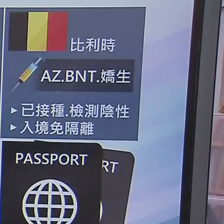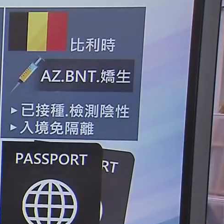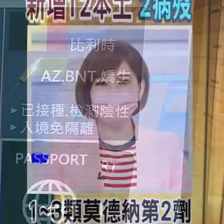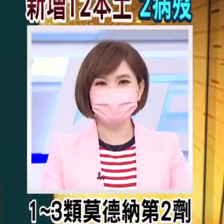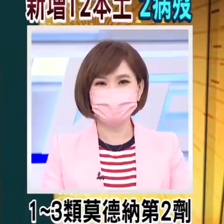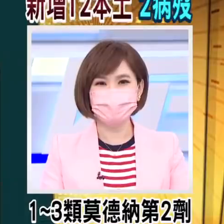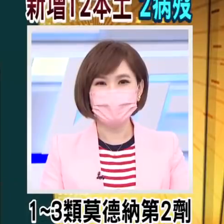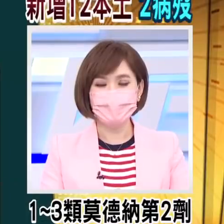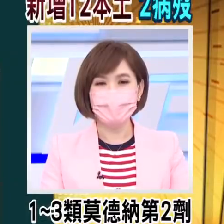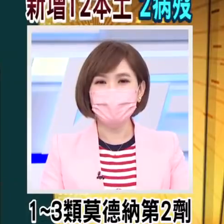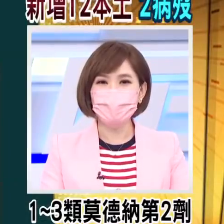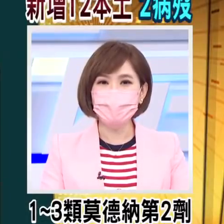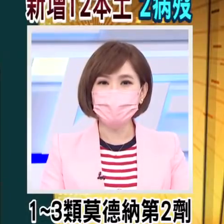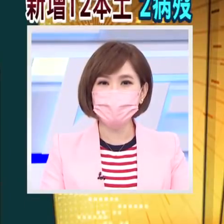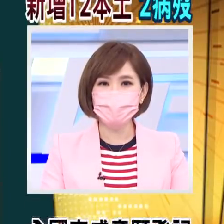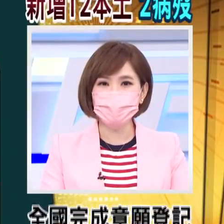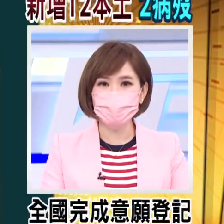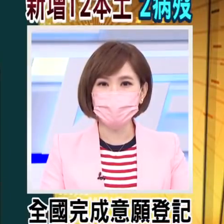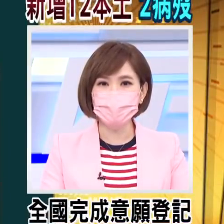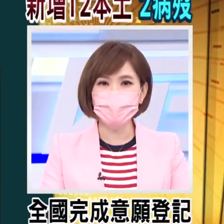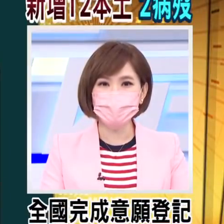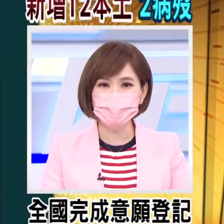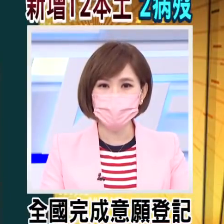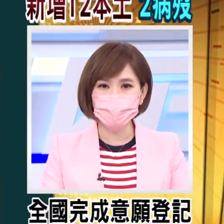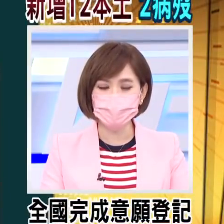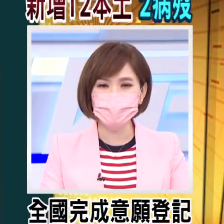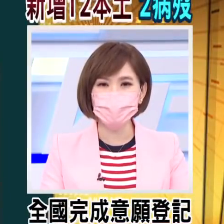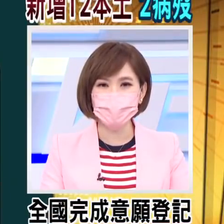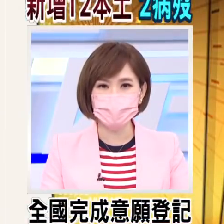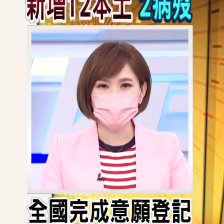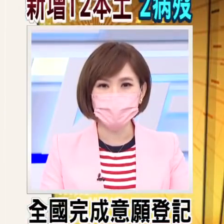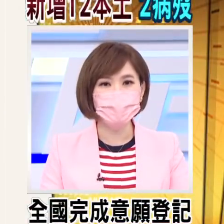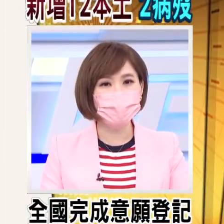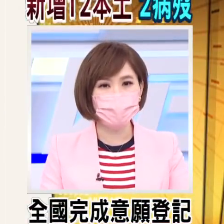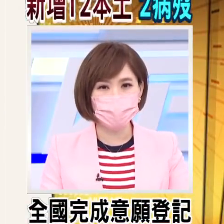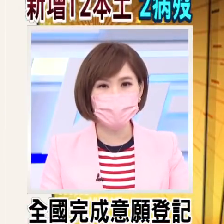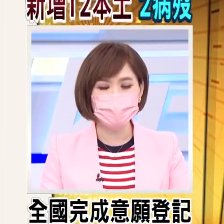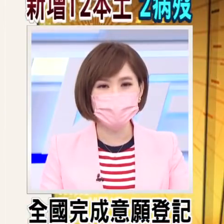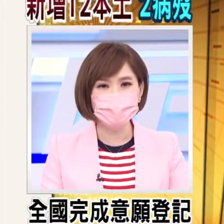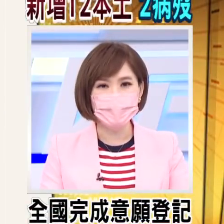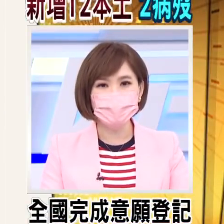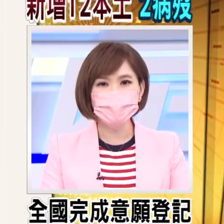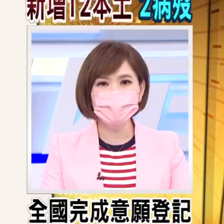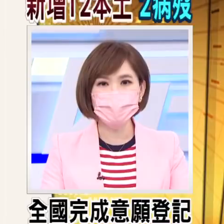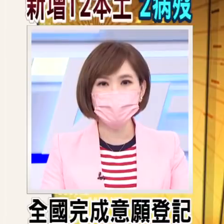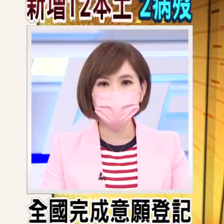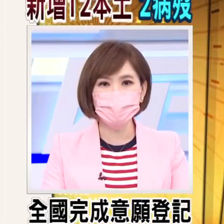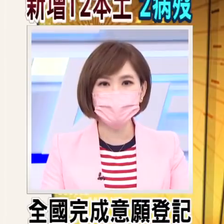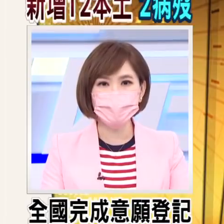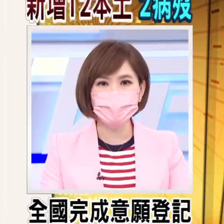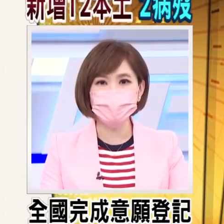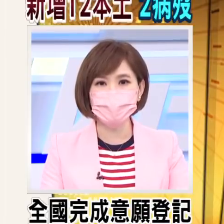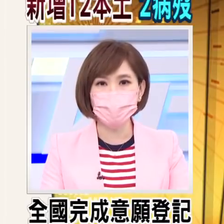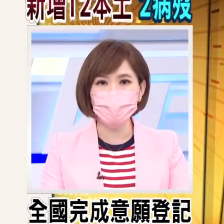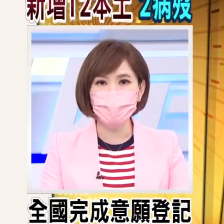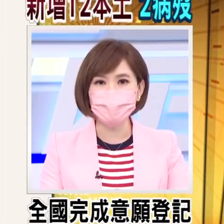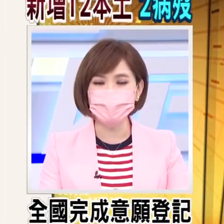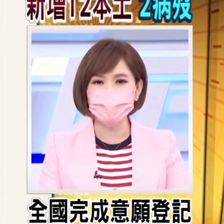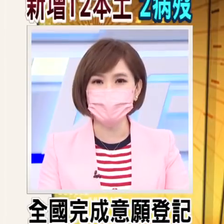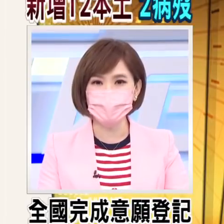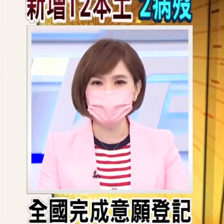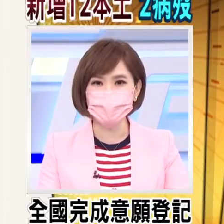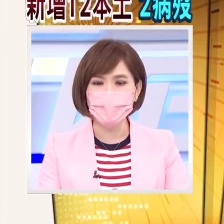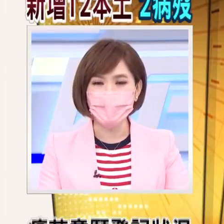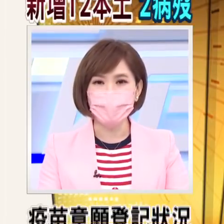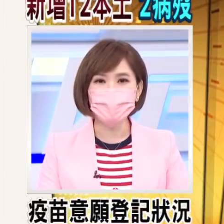婷， 还要留意到的是各国的疫苗接种率持续提升，包括我国也是。那么现在有很多的国家开始松